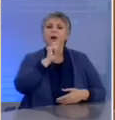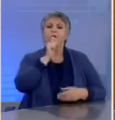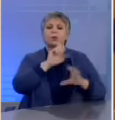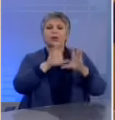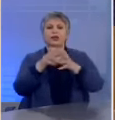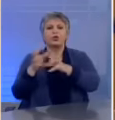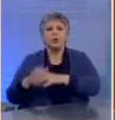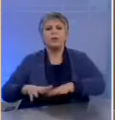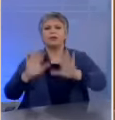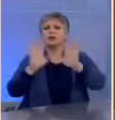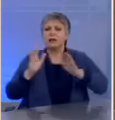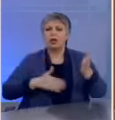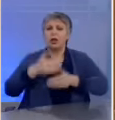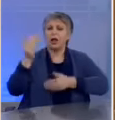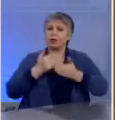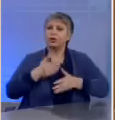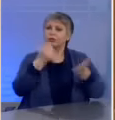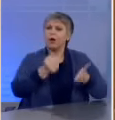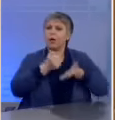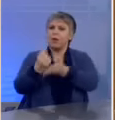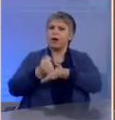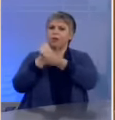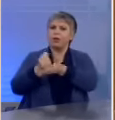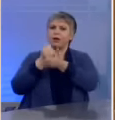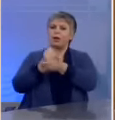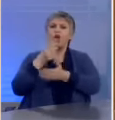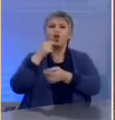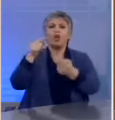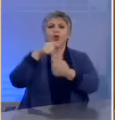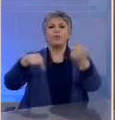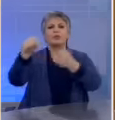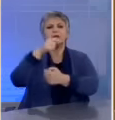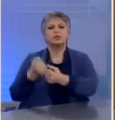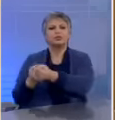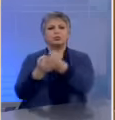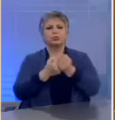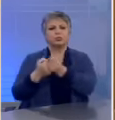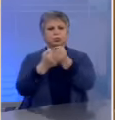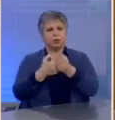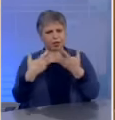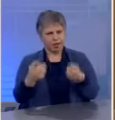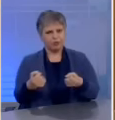μέσα ενημέρωσης που στήριζαν τα χρεοκοπημένα τους κόμματα. Και βεβαίως,